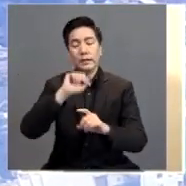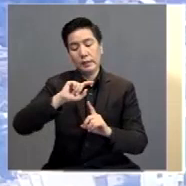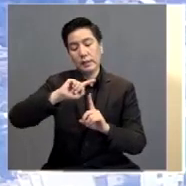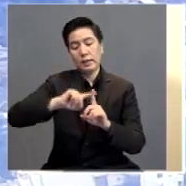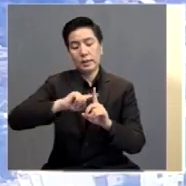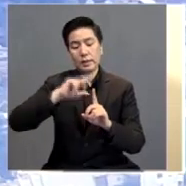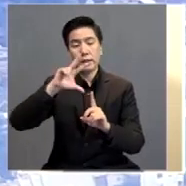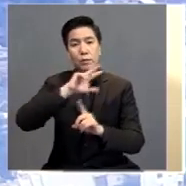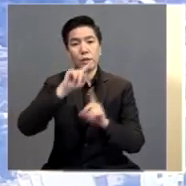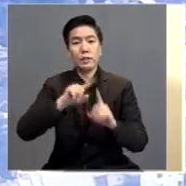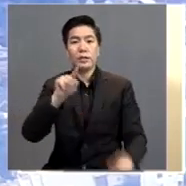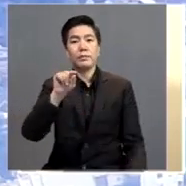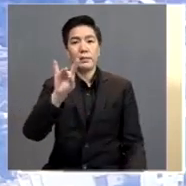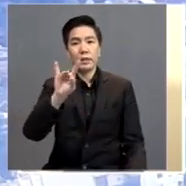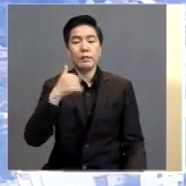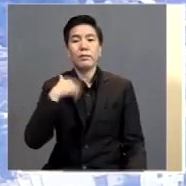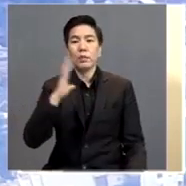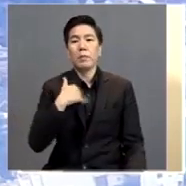แต่ช่วงเวลาที่ผ่านมานะครับมีวันเสาร์ล่าสุดที่หลังจากที่เรามีพรบนี้นะครับวันเสาร์เสาร์ที่28